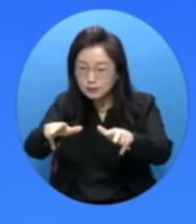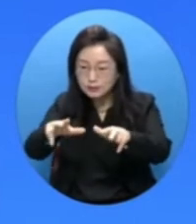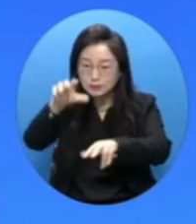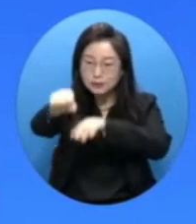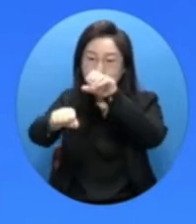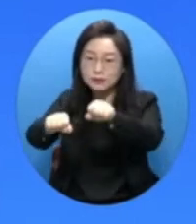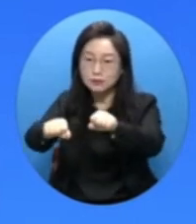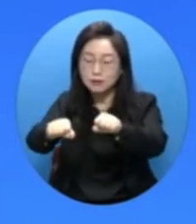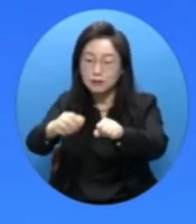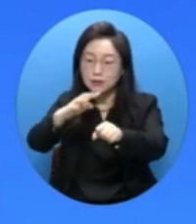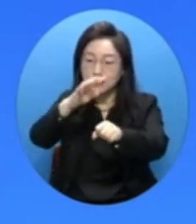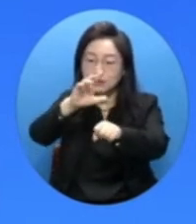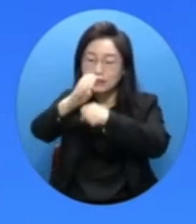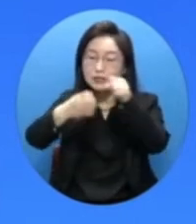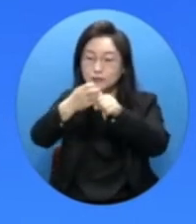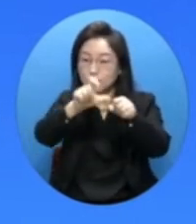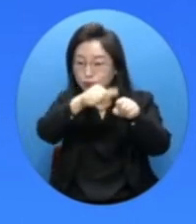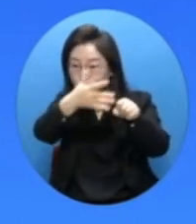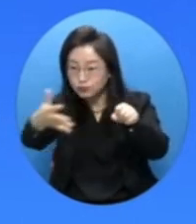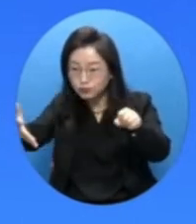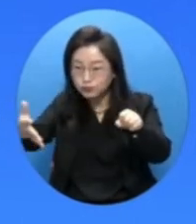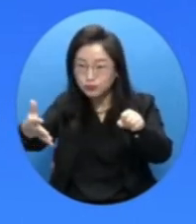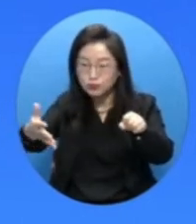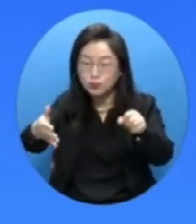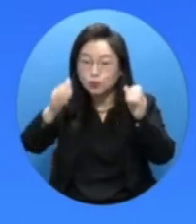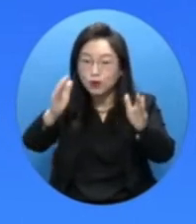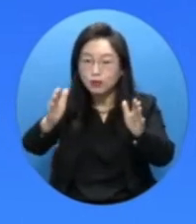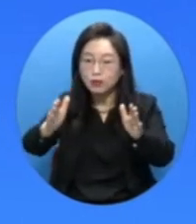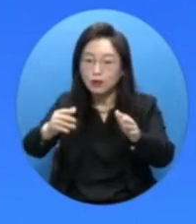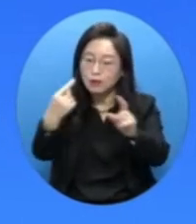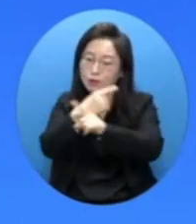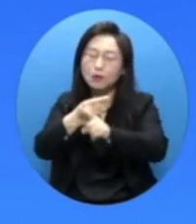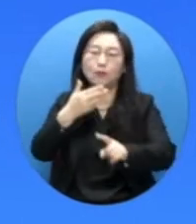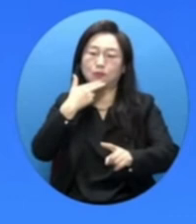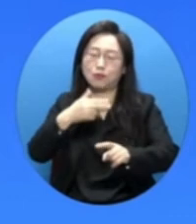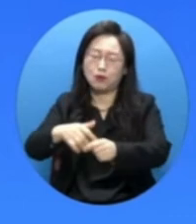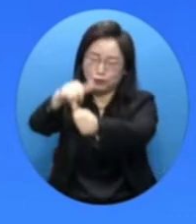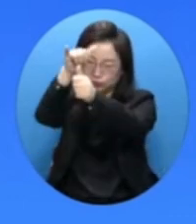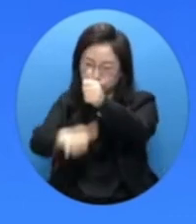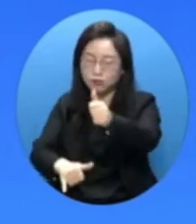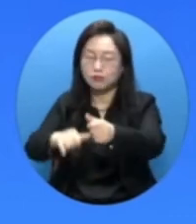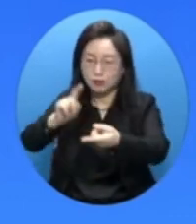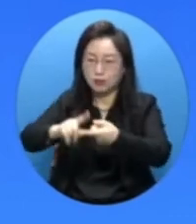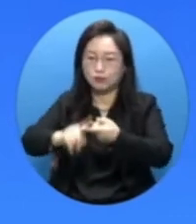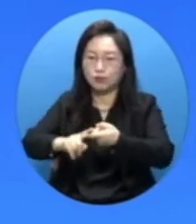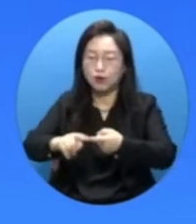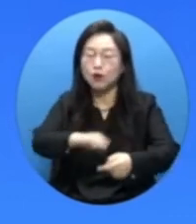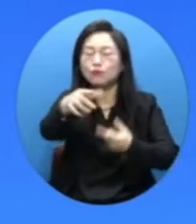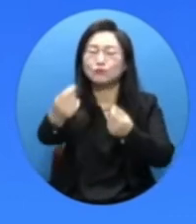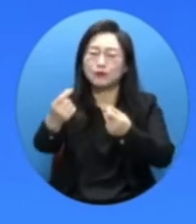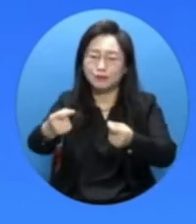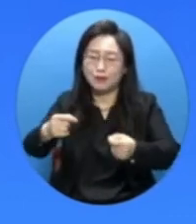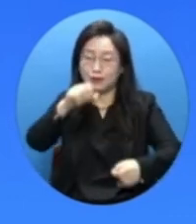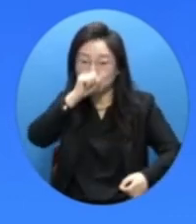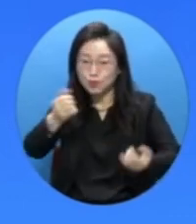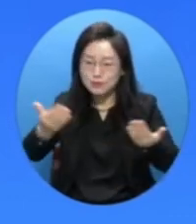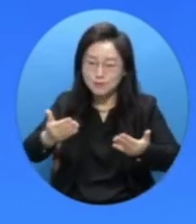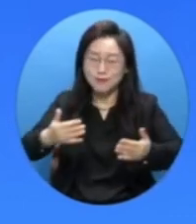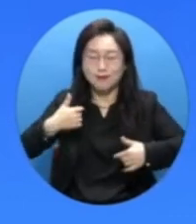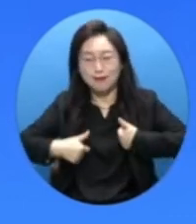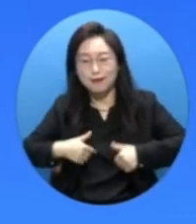우리가 예수 믿고 나서 하나님의 변함없이 충성해야 되는 것입니다 내가 좋은 일 있으면 기쁨으로 감사함으로 나와서